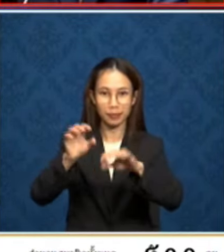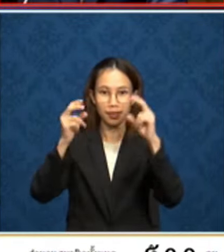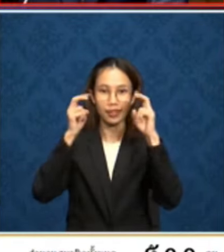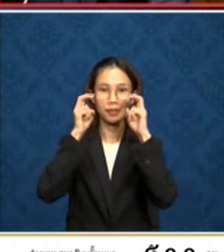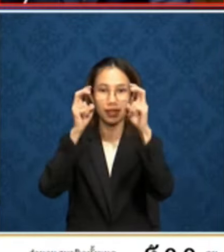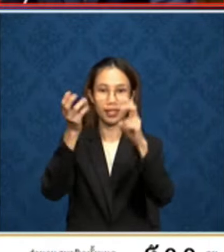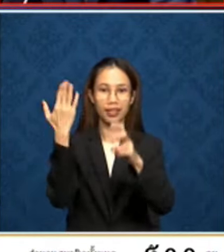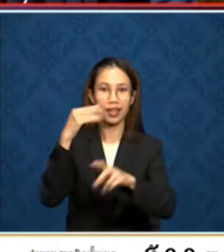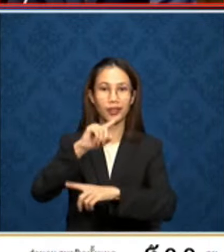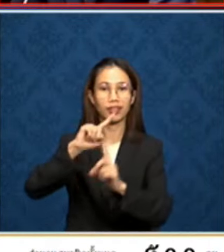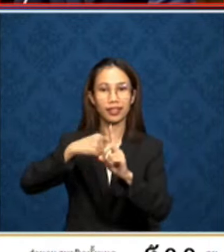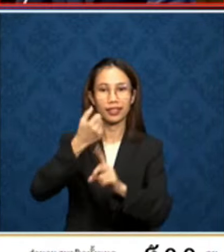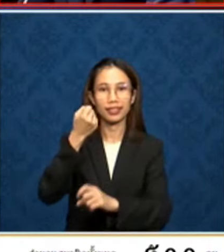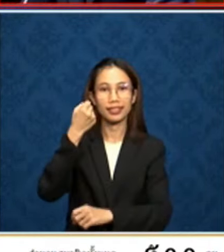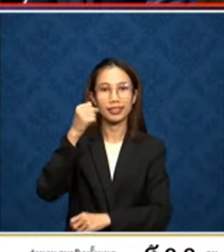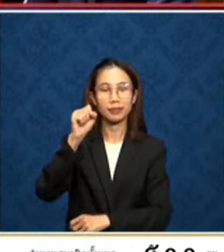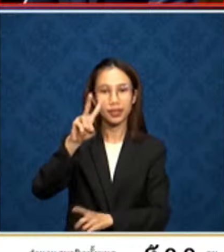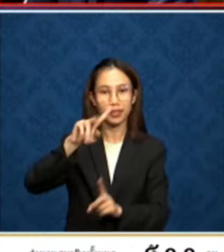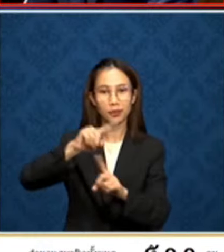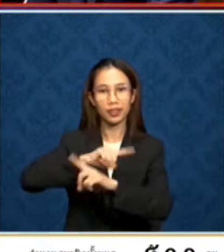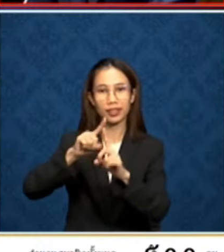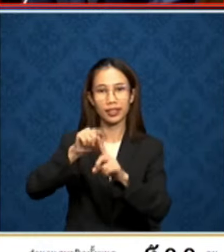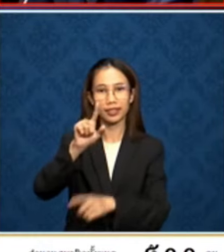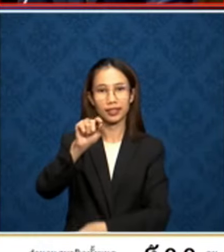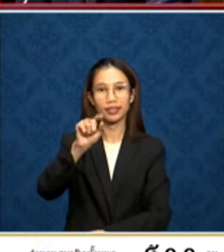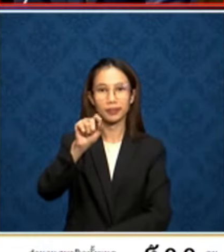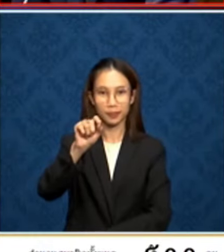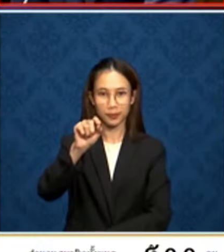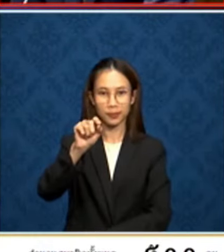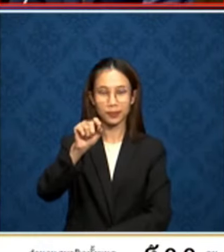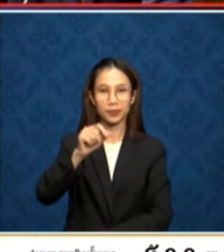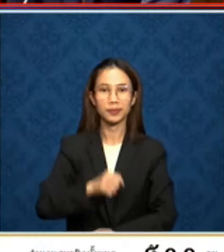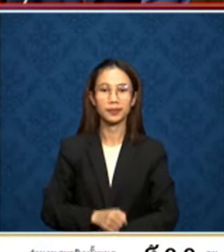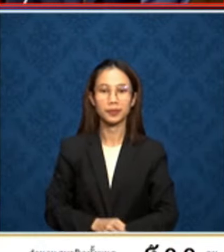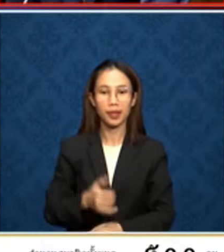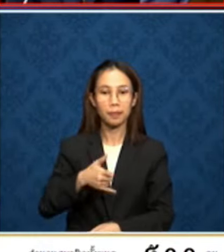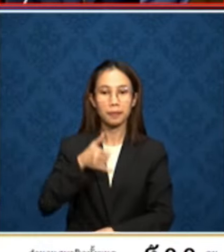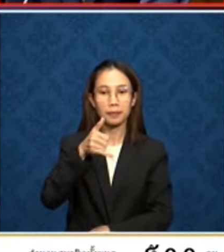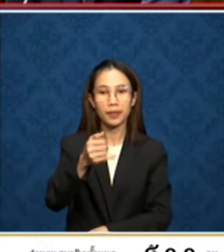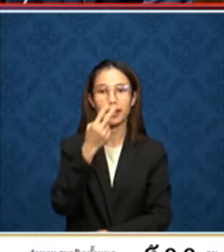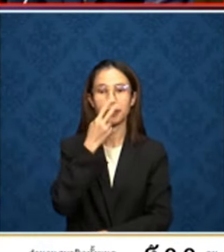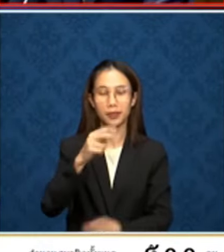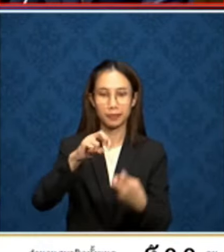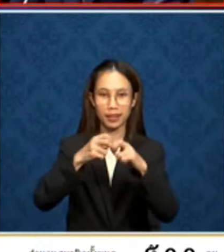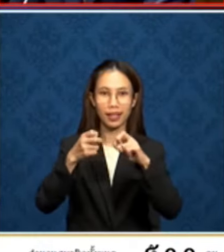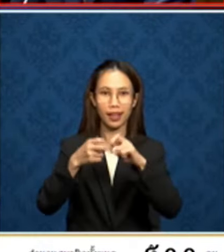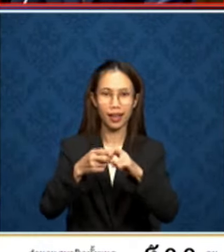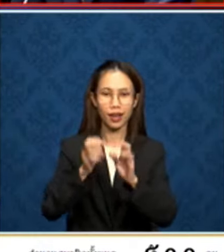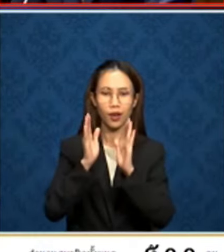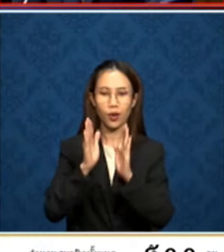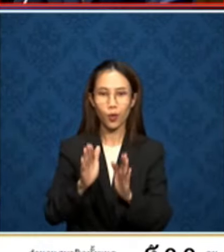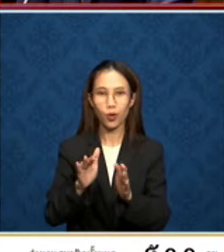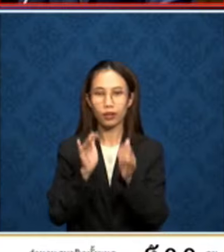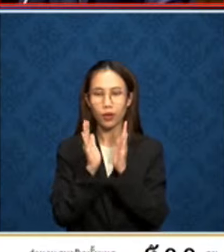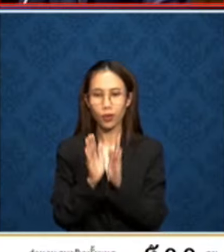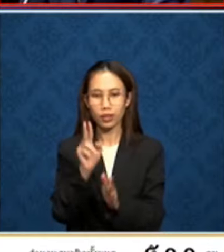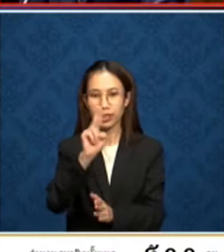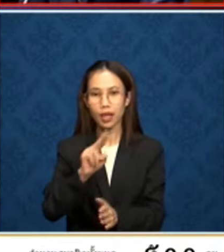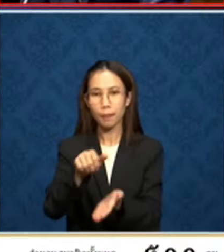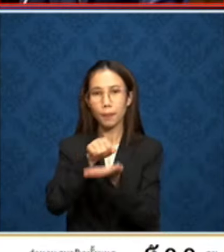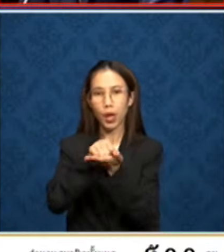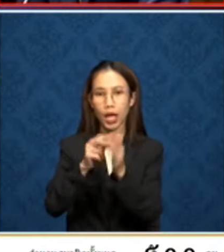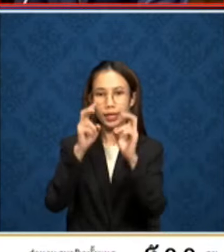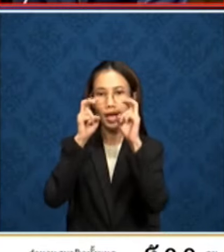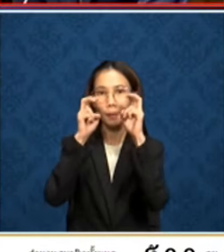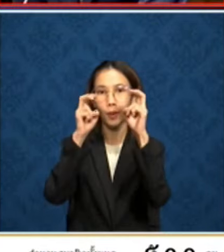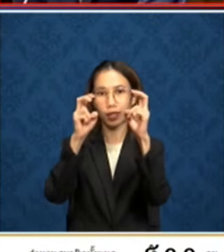20ธันวาคม 2566ค่ะเพื่อลงไปดูปัญหาความคับคั่งของจำนวนผู้ใช้บริการ Airport